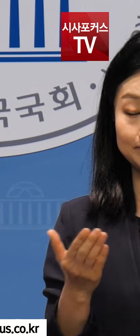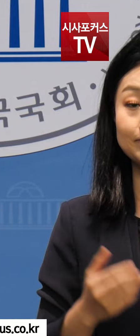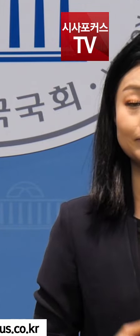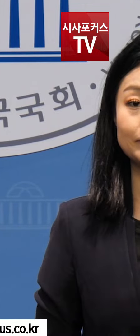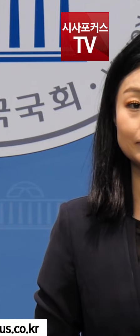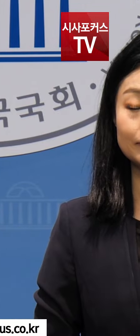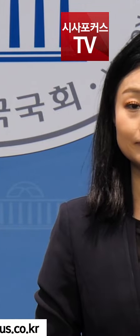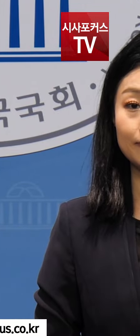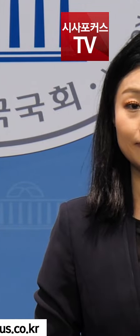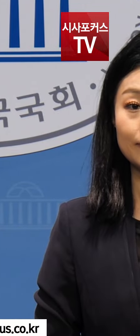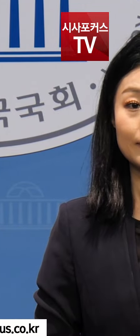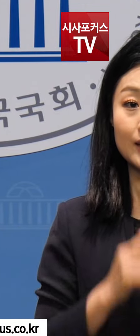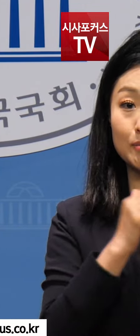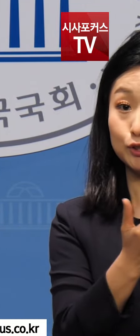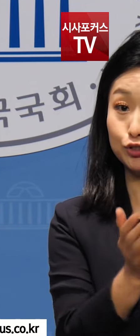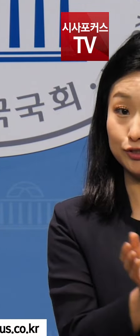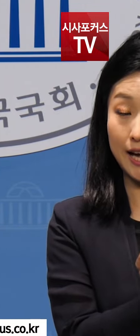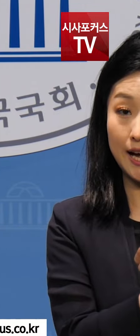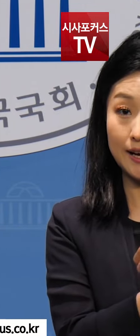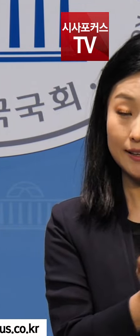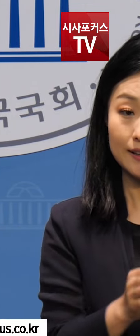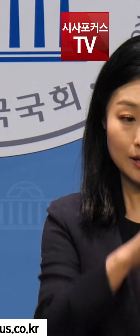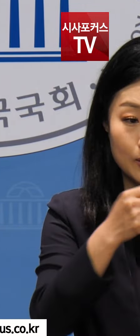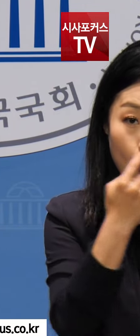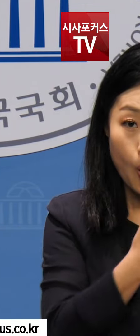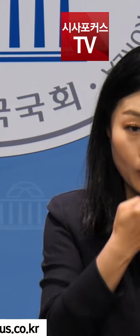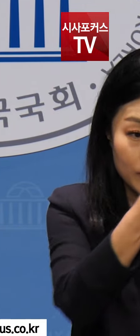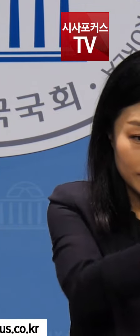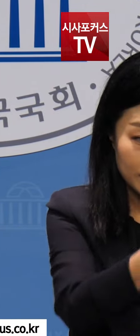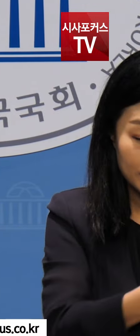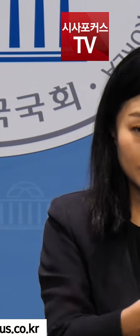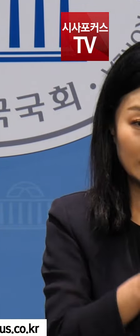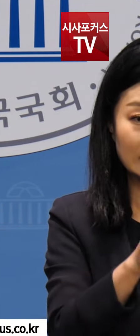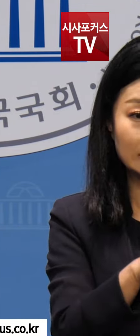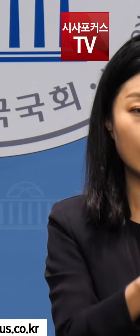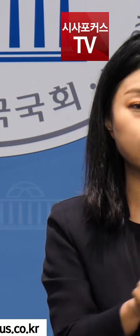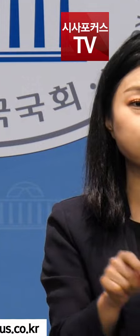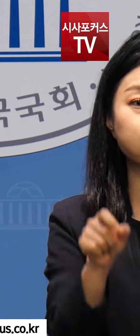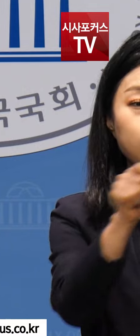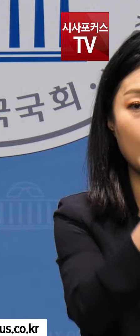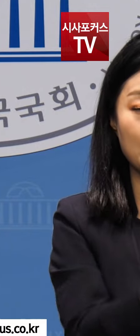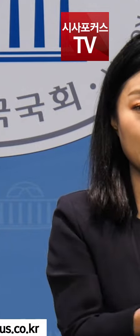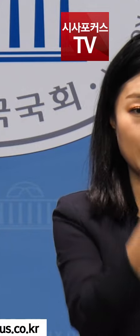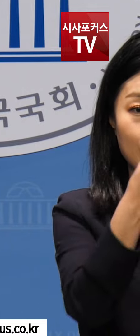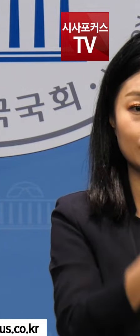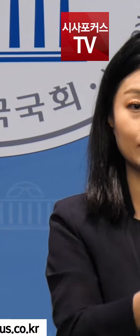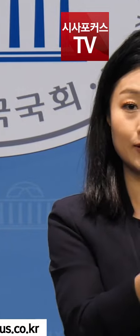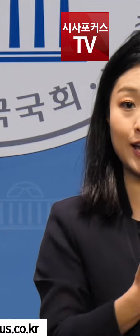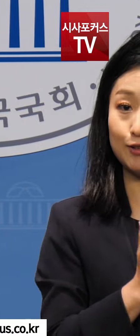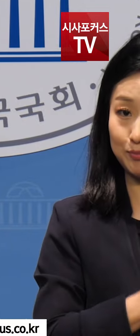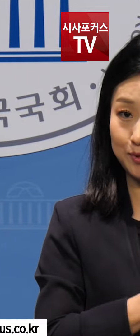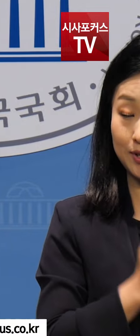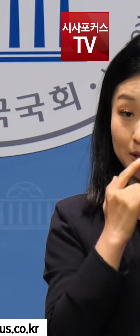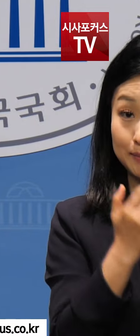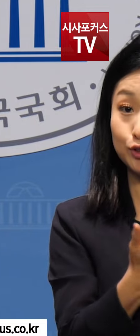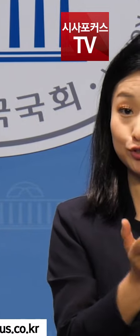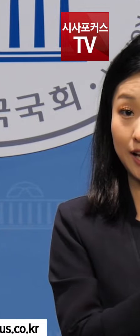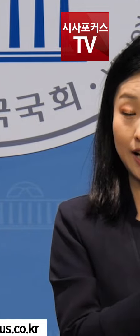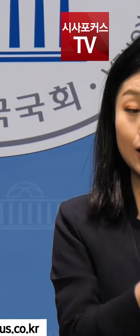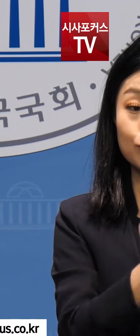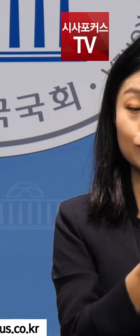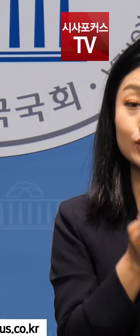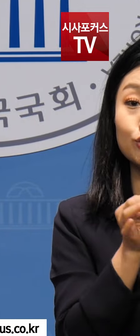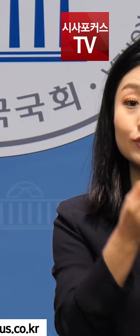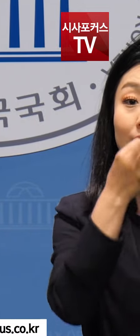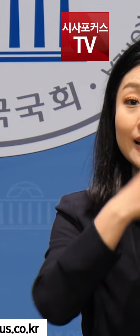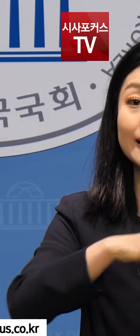금투세 당론 확정에 시간만 허비하지 말고 조속히 입장을 내주십시오. 민주당이